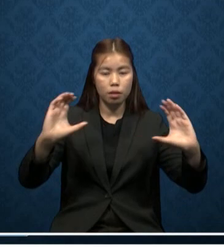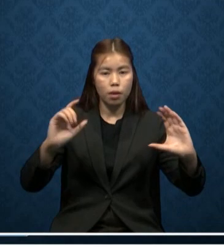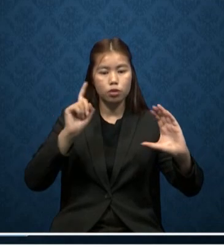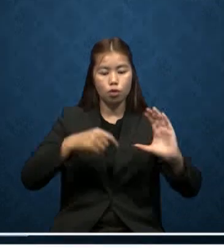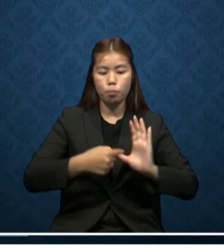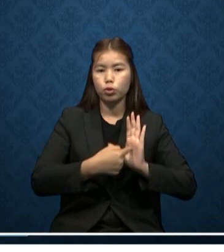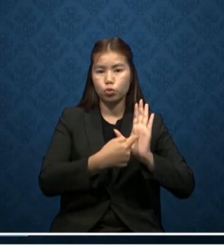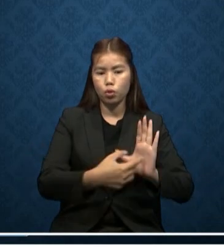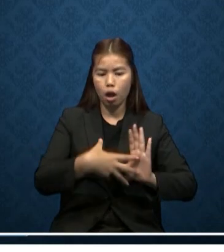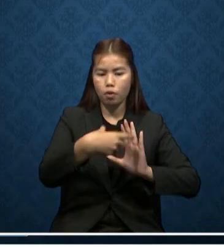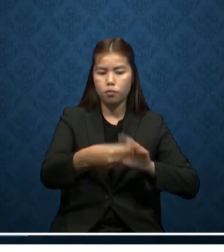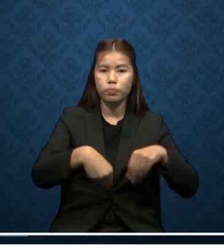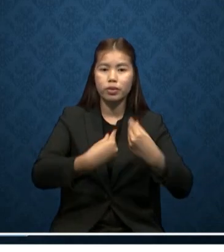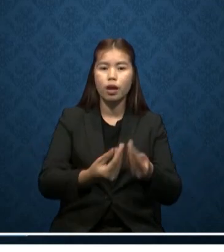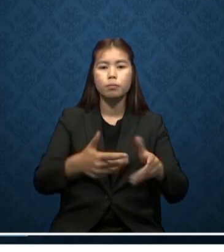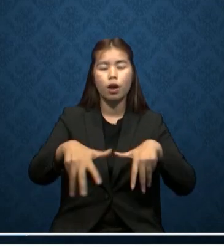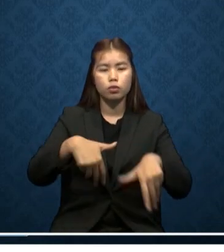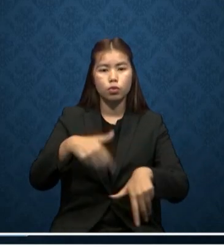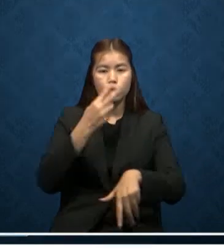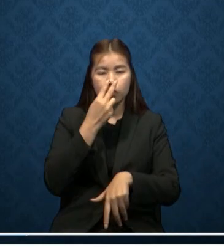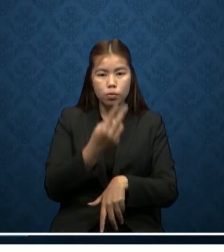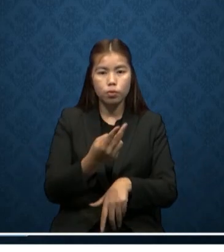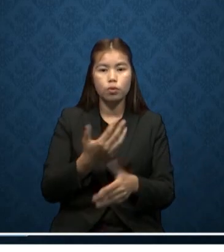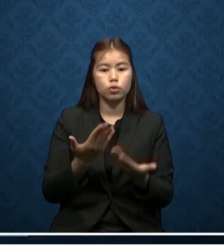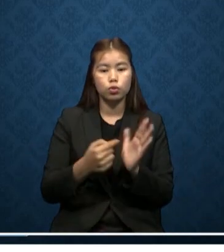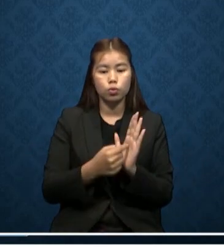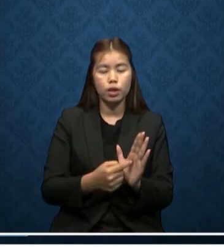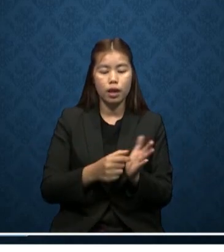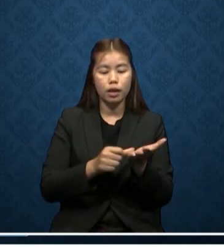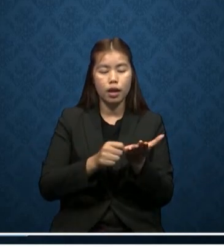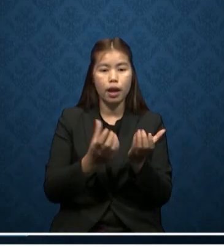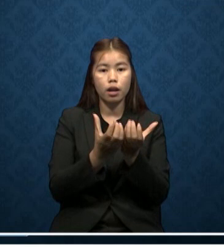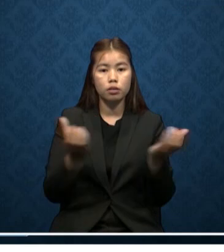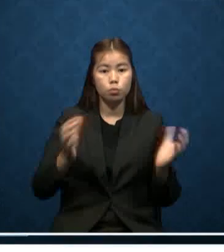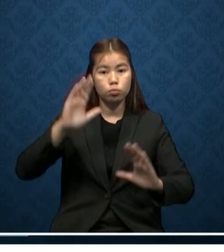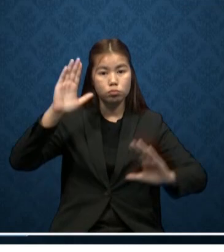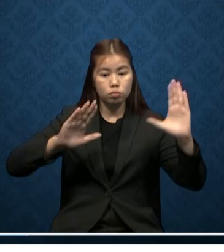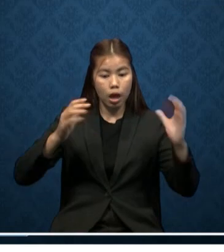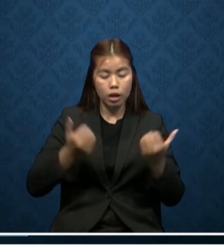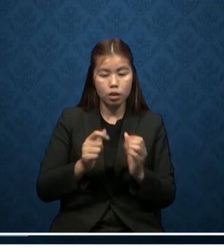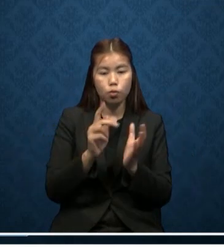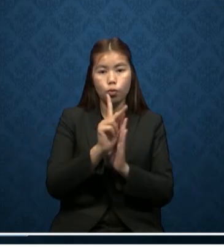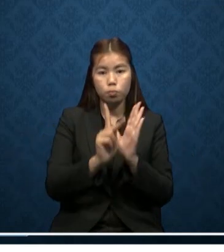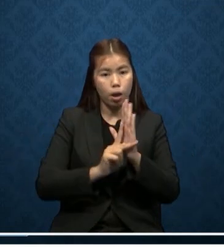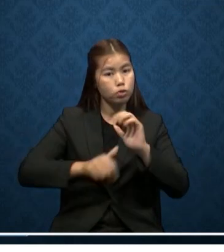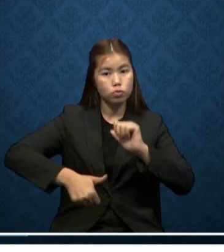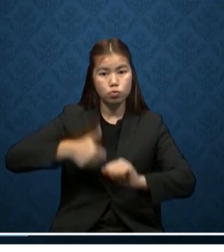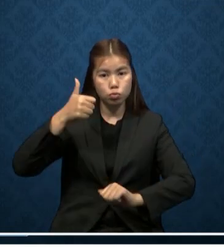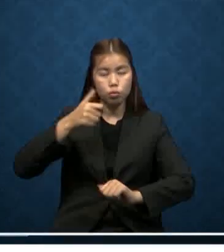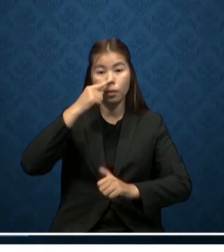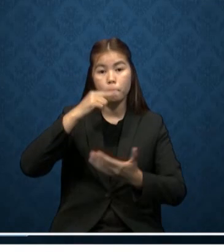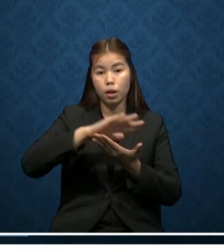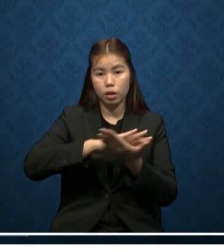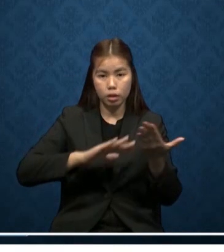อย่างยกตัวอย่างครับในเรื่องของการแก้ไขรัฐธรรมนูญอันนี้เป็นกฎหมายสูงสุดครับไม่ว่ากฎหมาย